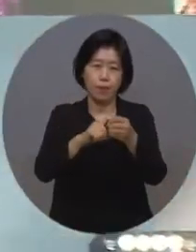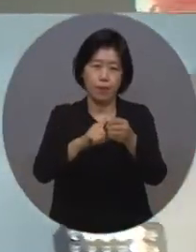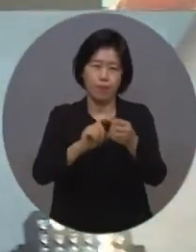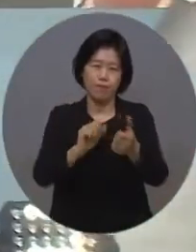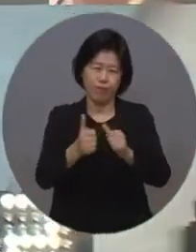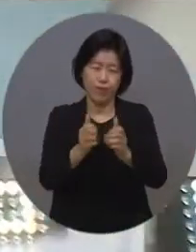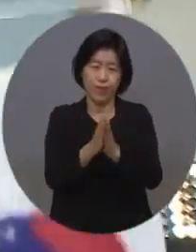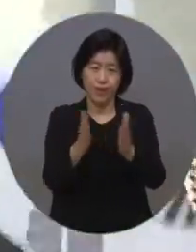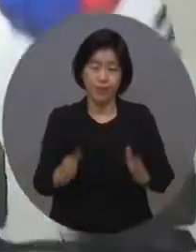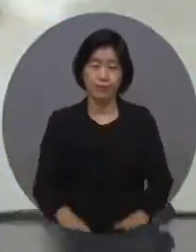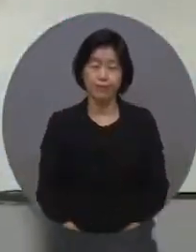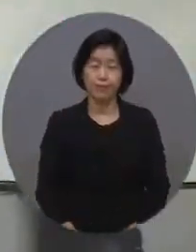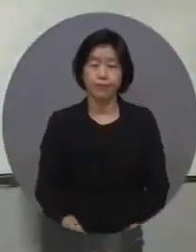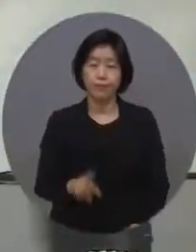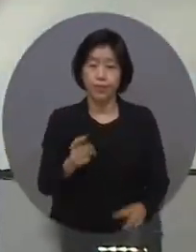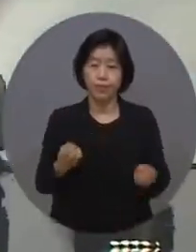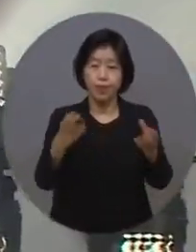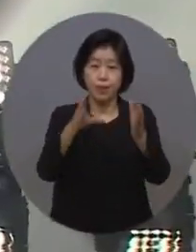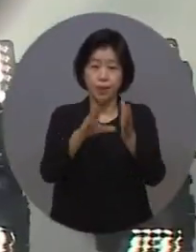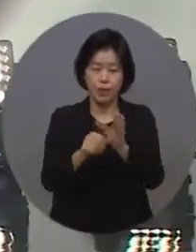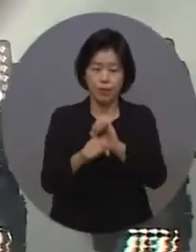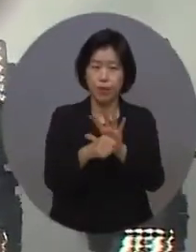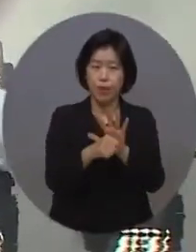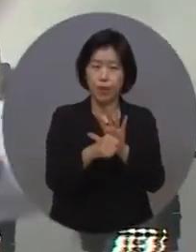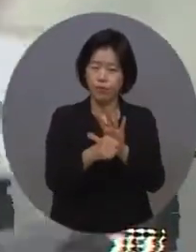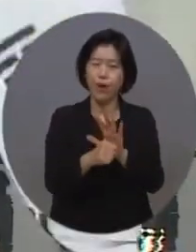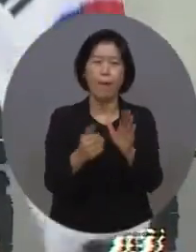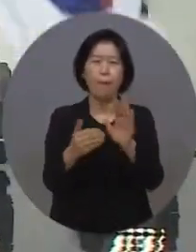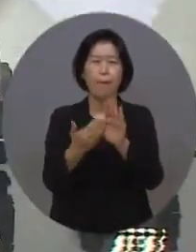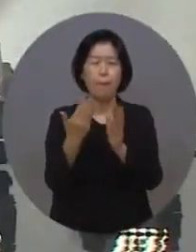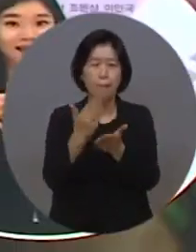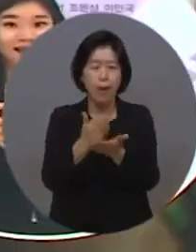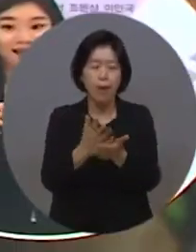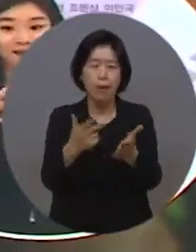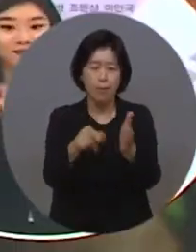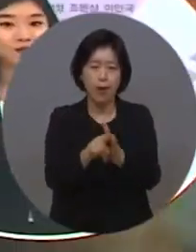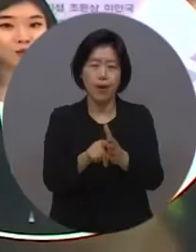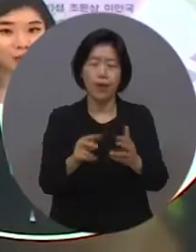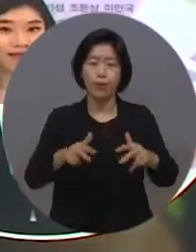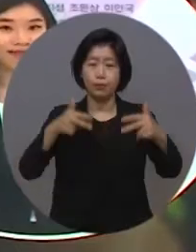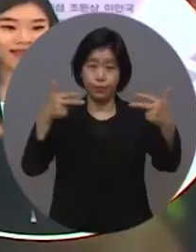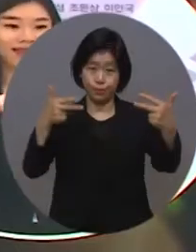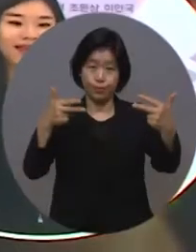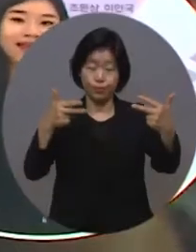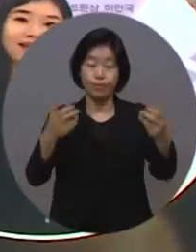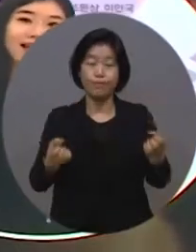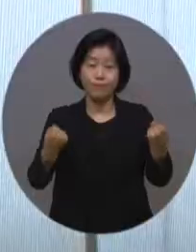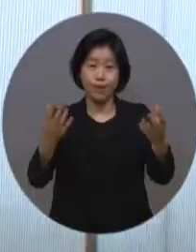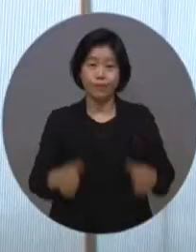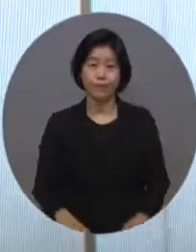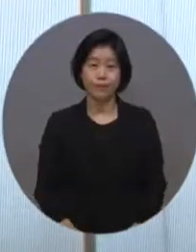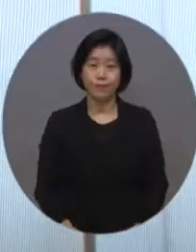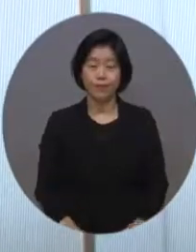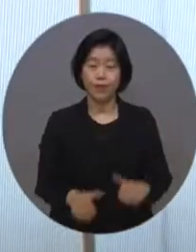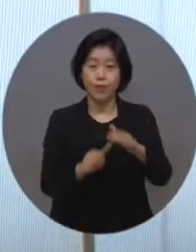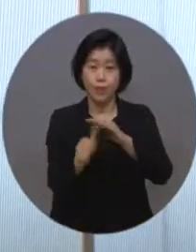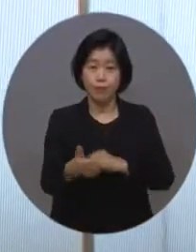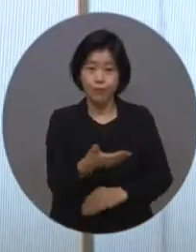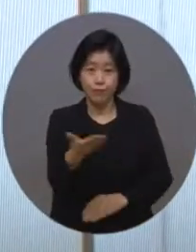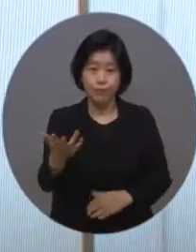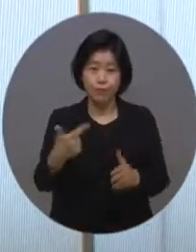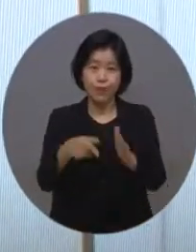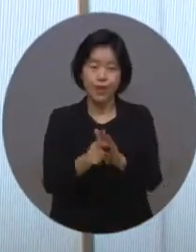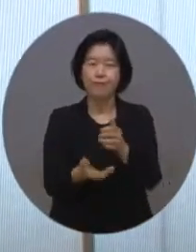이날 결단식은 코로나19 확산 방지를 위해 비대면으로 열린 가운데 선수단을 향한 아낌없는 격려와 응원이